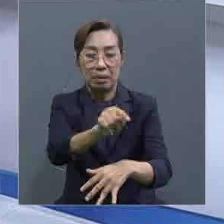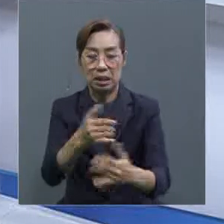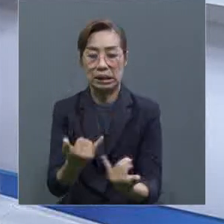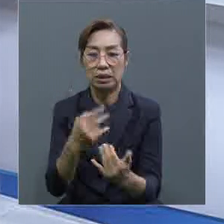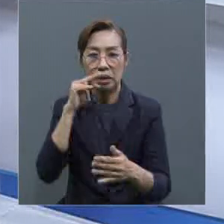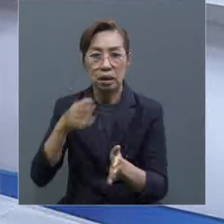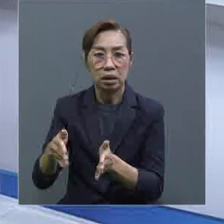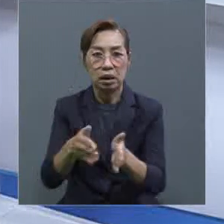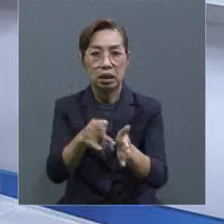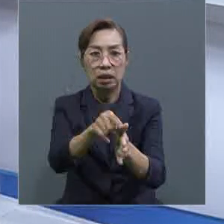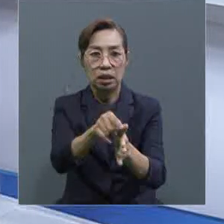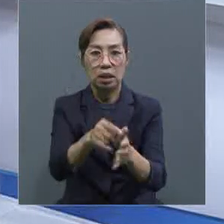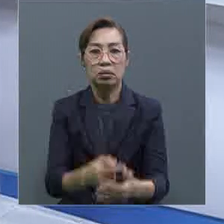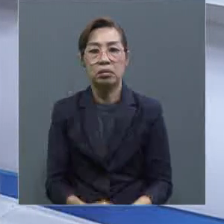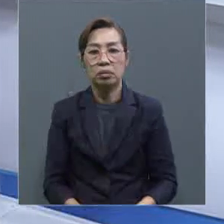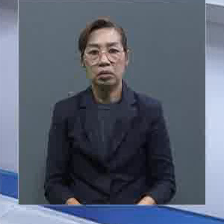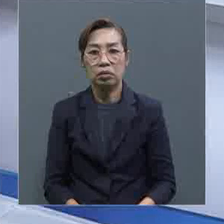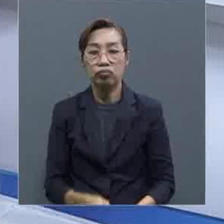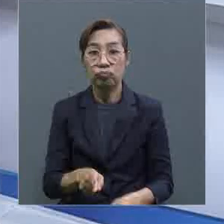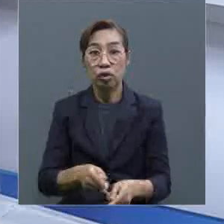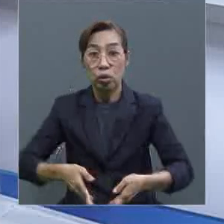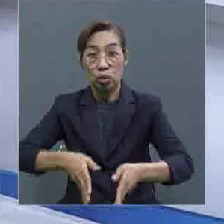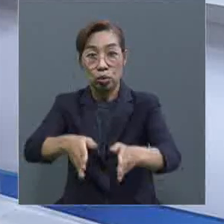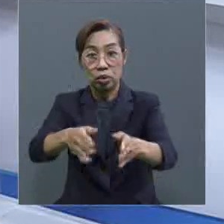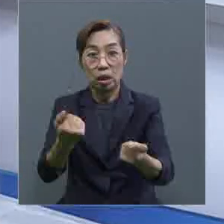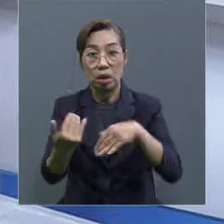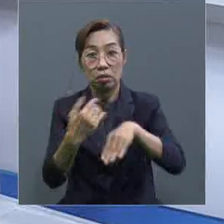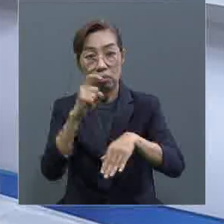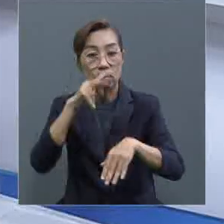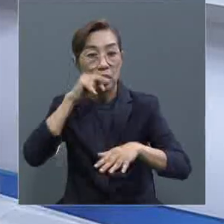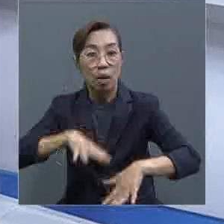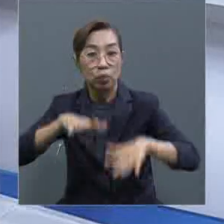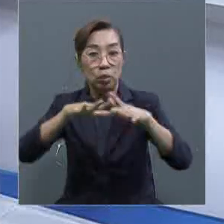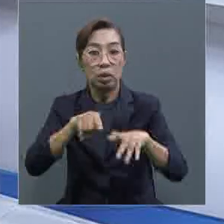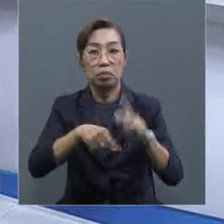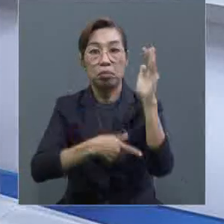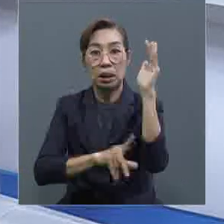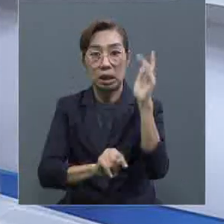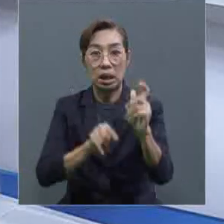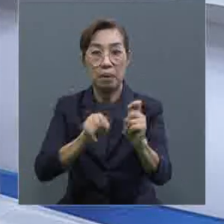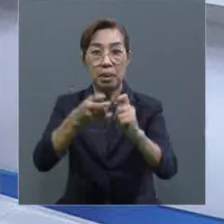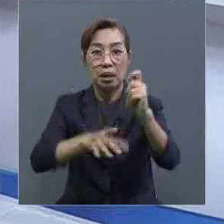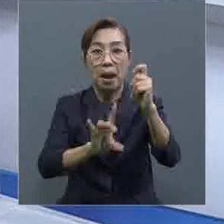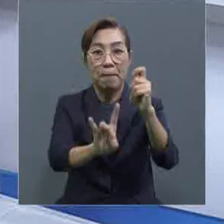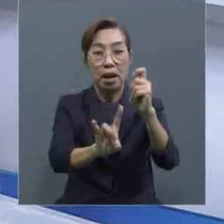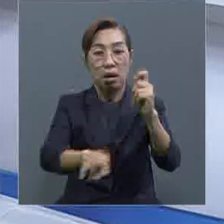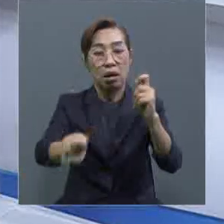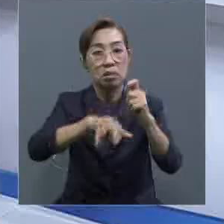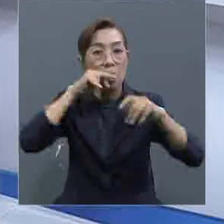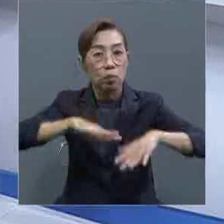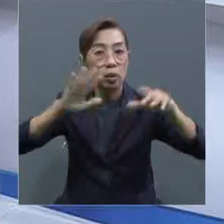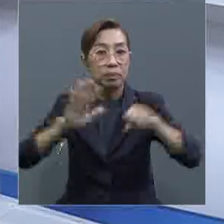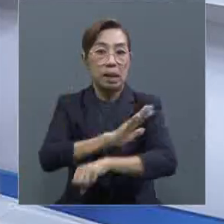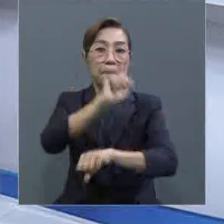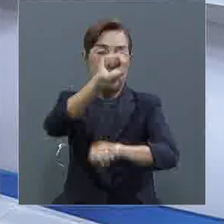ตอนนี้ถนนเพชรเกษมบางส่วนเนี่ยใช้การไม่ได้แล้วเพราะว่าถูกน้ำท่วมนะคะ 8อำเภอของจังหวัดปัตตานีก็ประกาศเป็นพื้นที่ประสบ